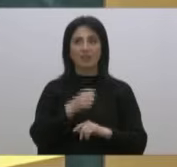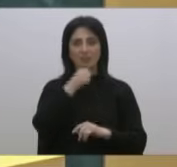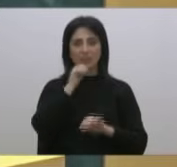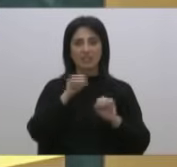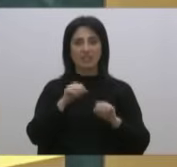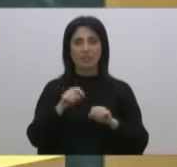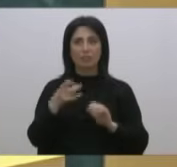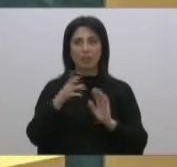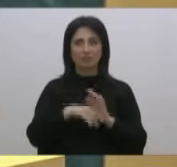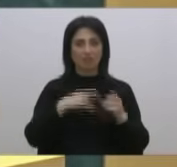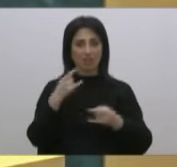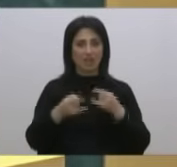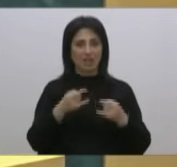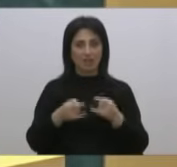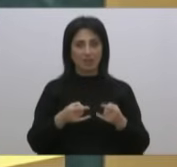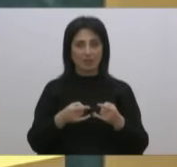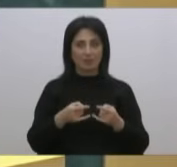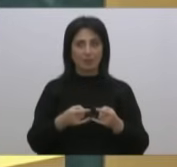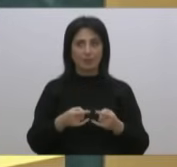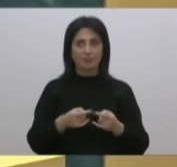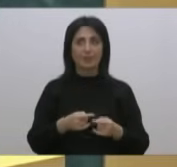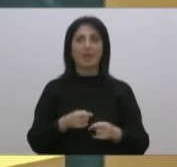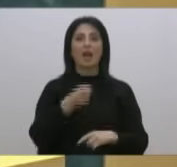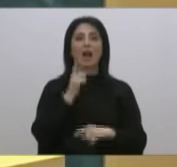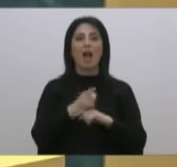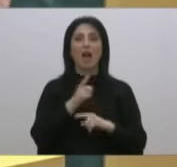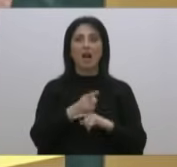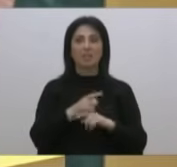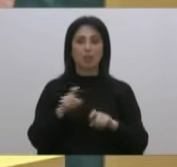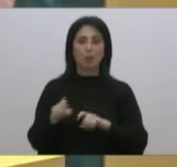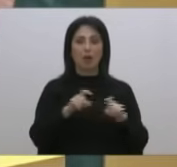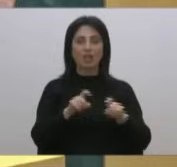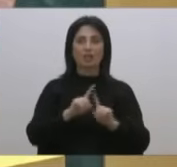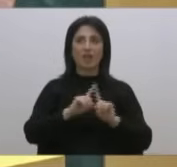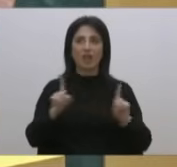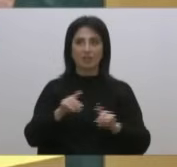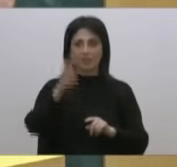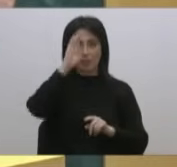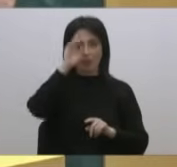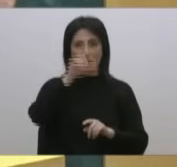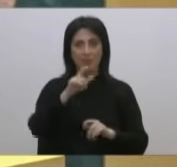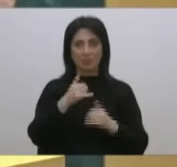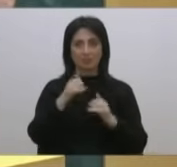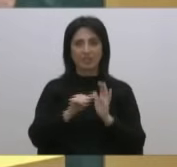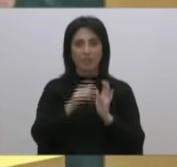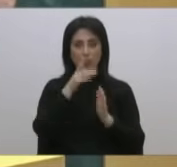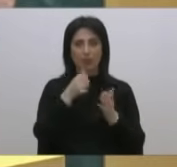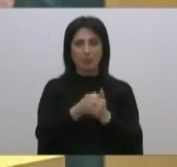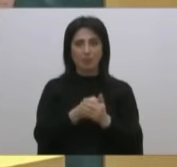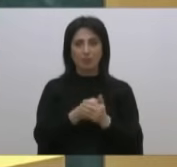მედია საშუალები, მათ შორის ტელევიზიები. აკრძალულია გადაადგილება, განსაკუთრებით მამაკაცებისათვის 60